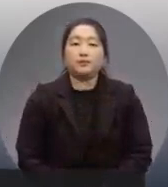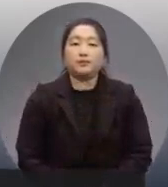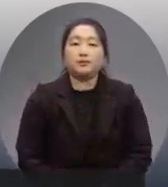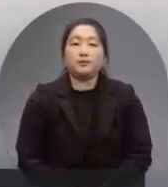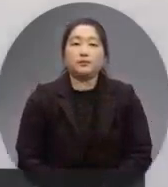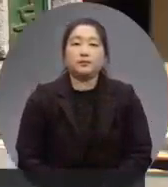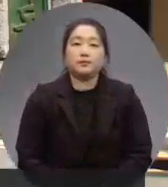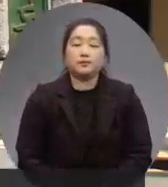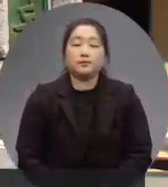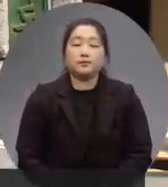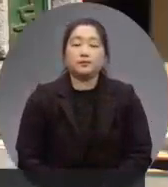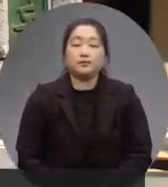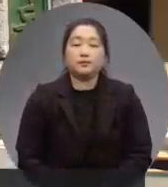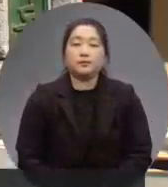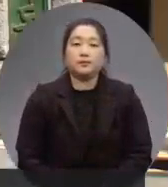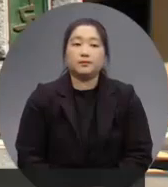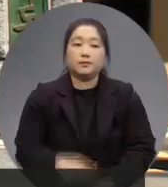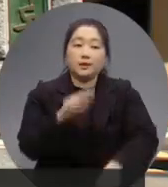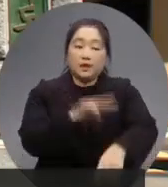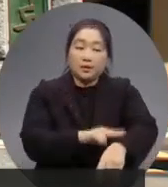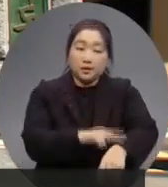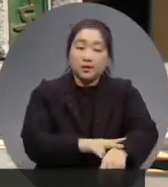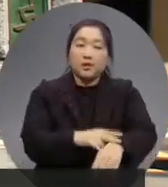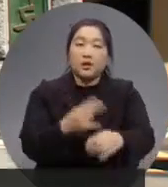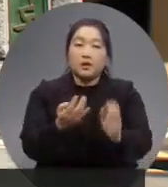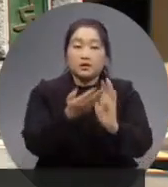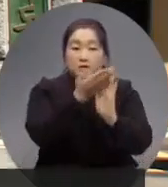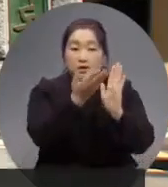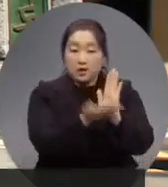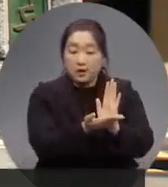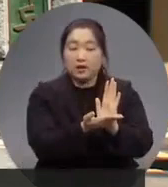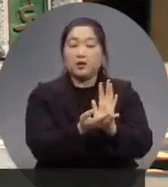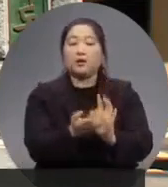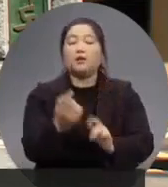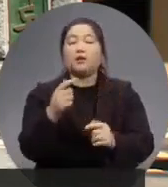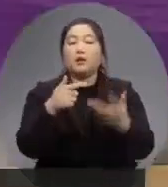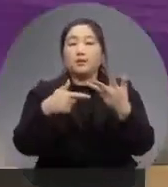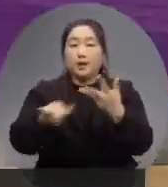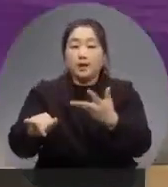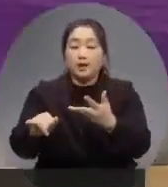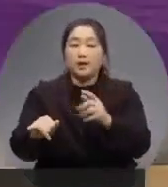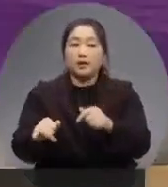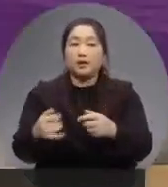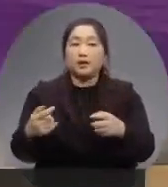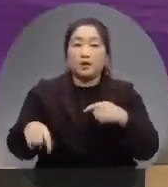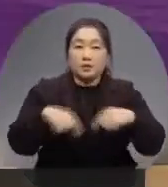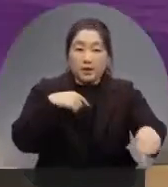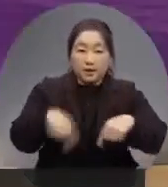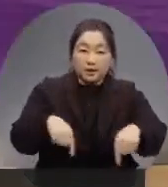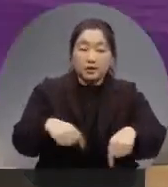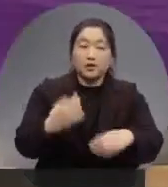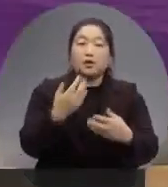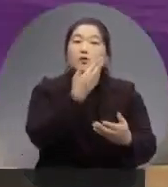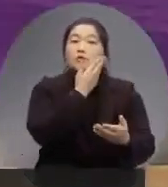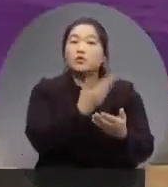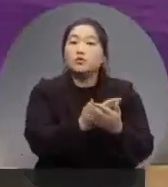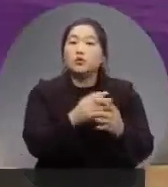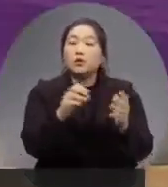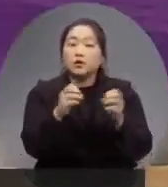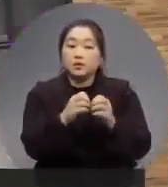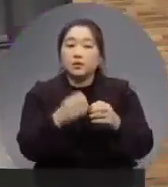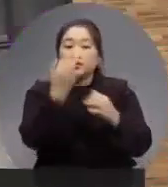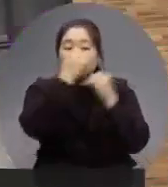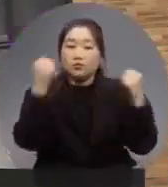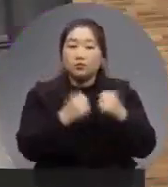생각합니다. 별칭에 비해 한 단계 아래 개념으로 민선 8기 도정 방침이자 핵심 메시지인